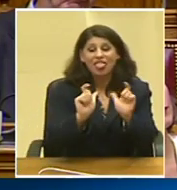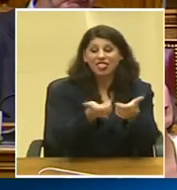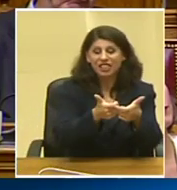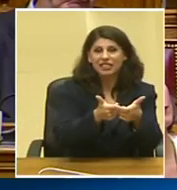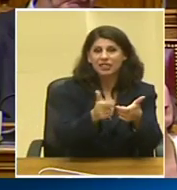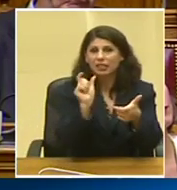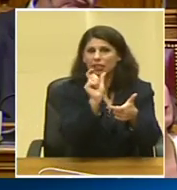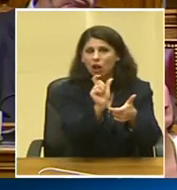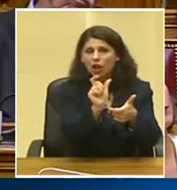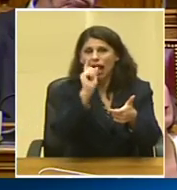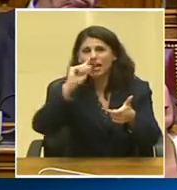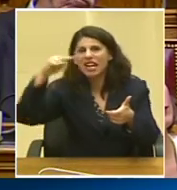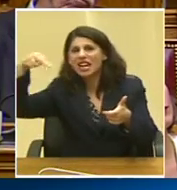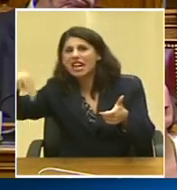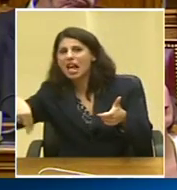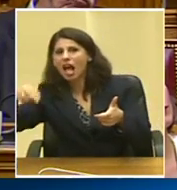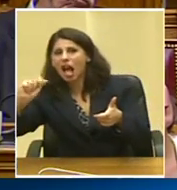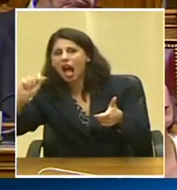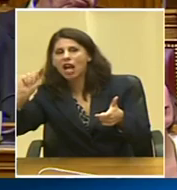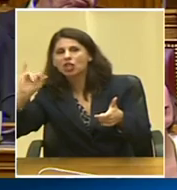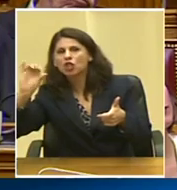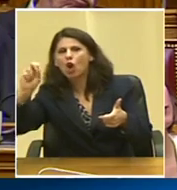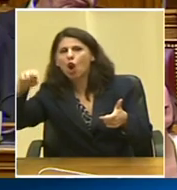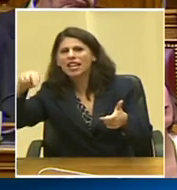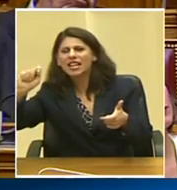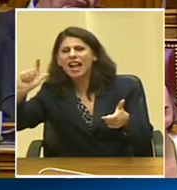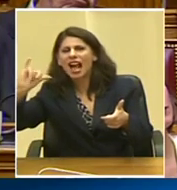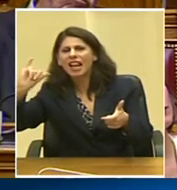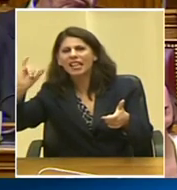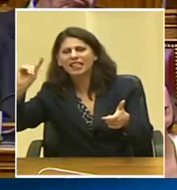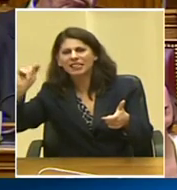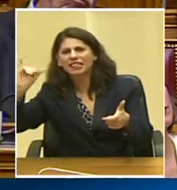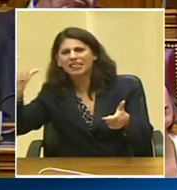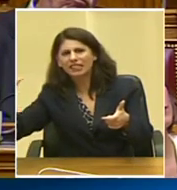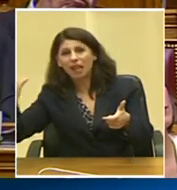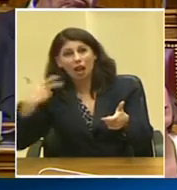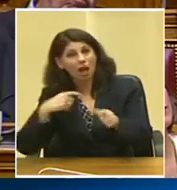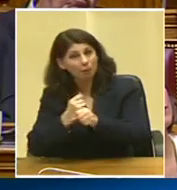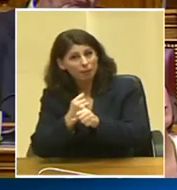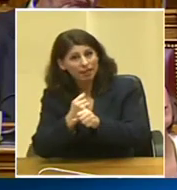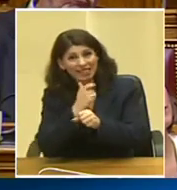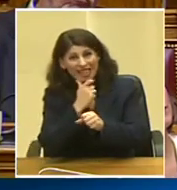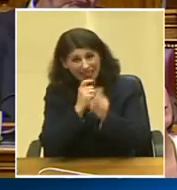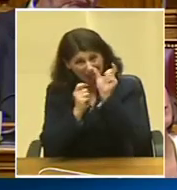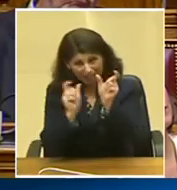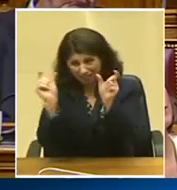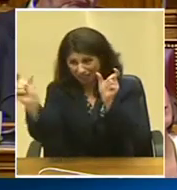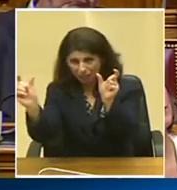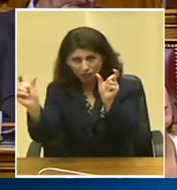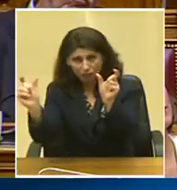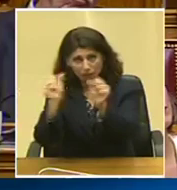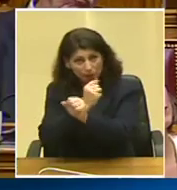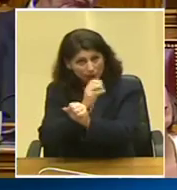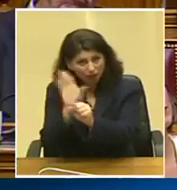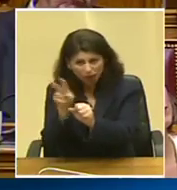και στον όρο nationality που αναγράφεται στη συμφωνία. Αλλά παρόλα αυτά επιμένετε. Όπως θα επιμένατε να βρείτε